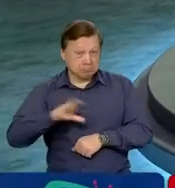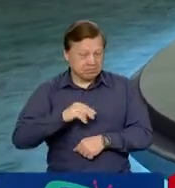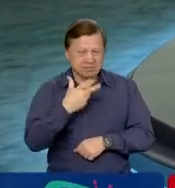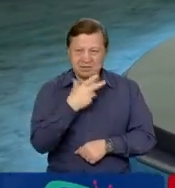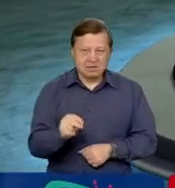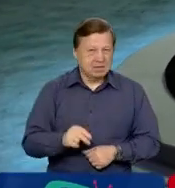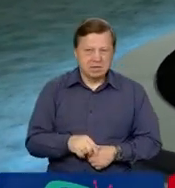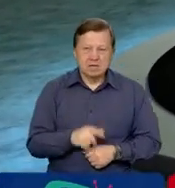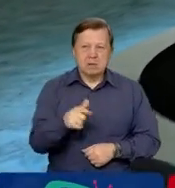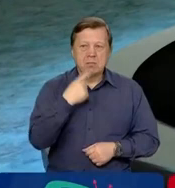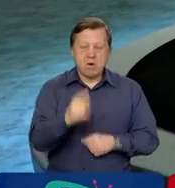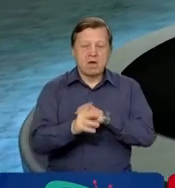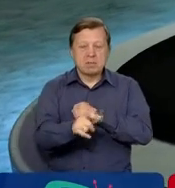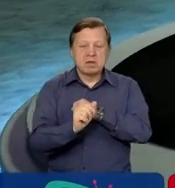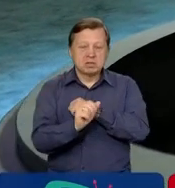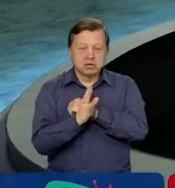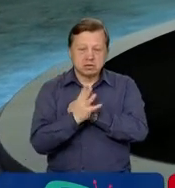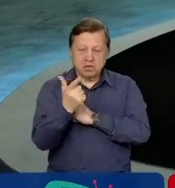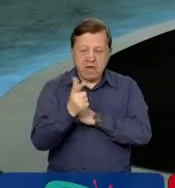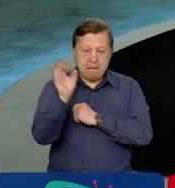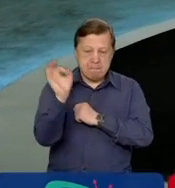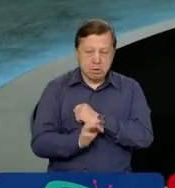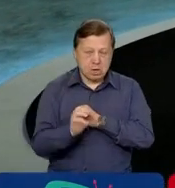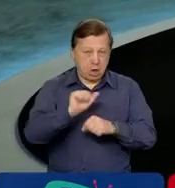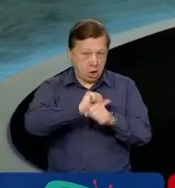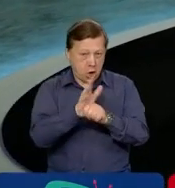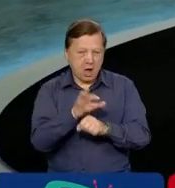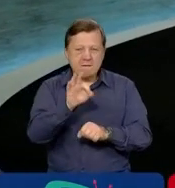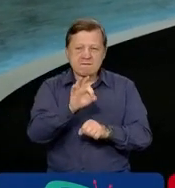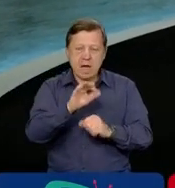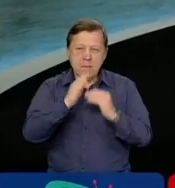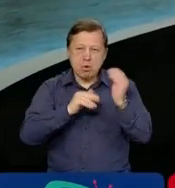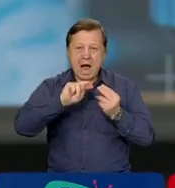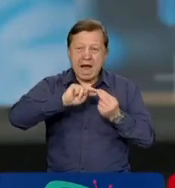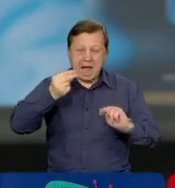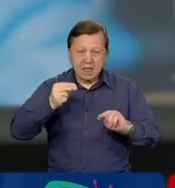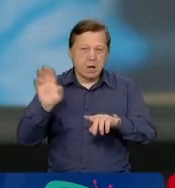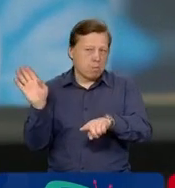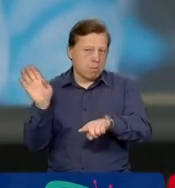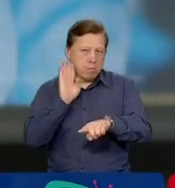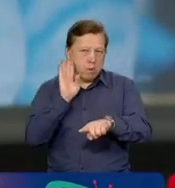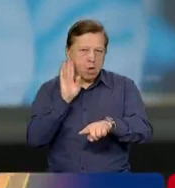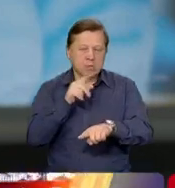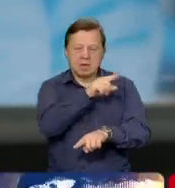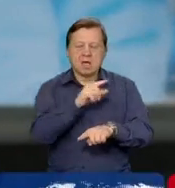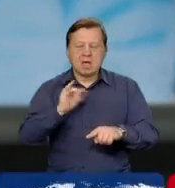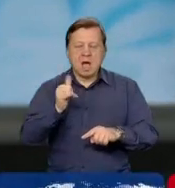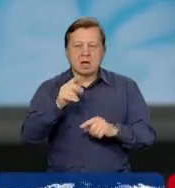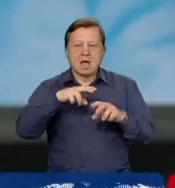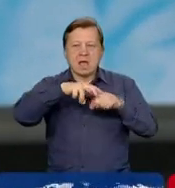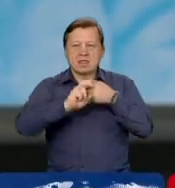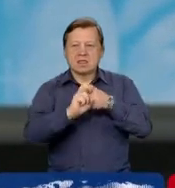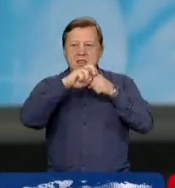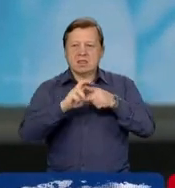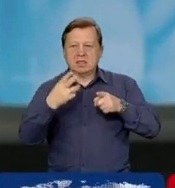w 92% mniej więcej struktury jego budowy antygenowej jest podobny do wirusa nietoperzy, ale to też nie